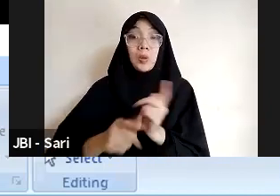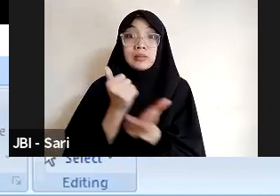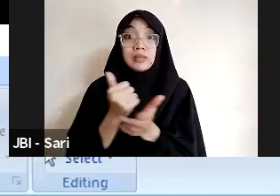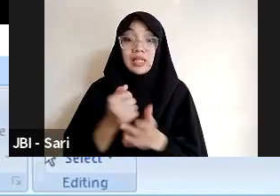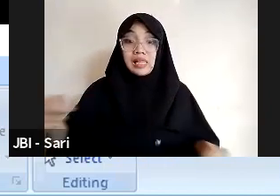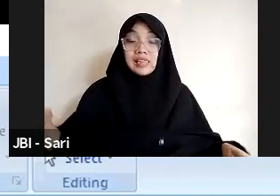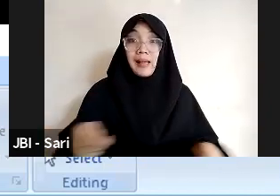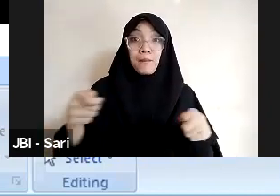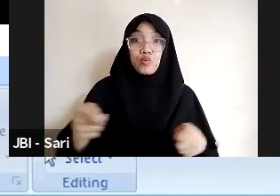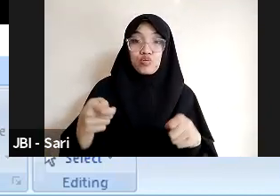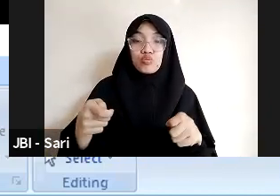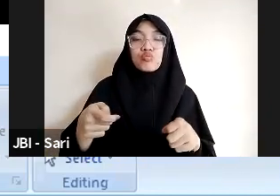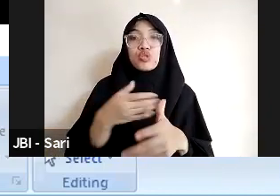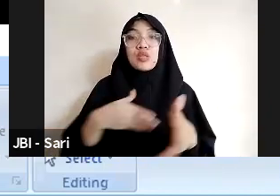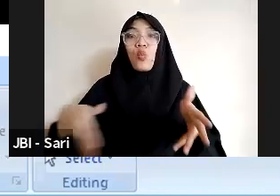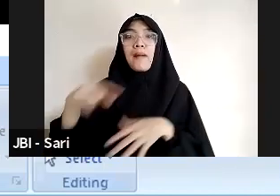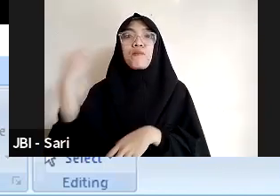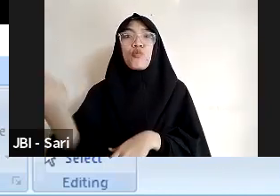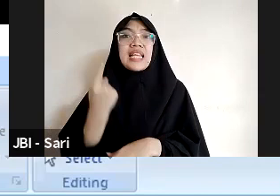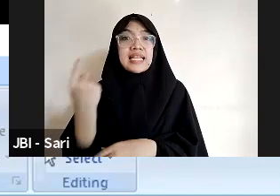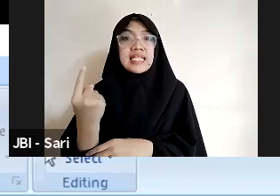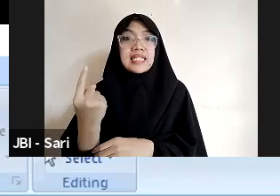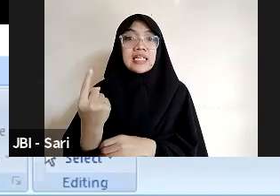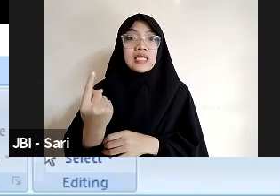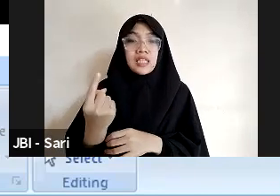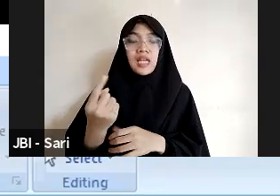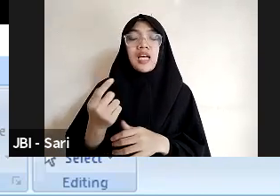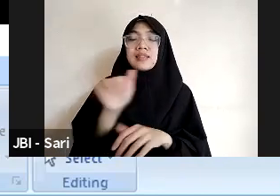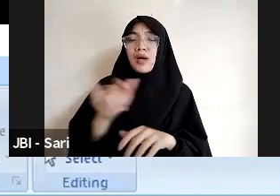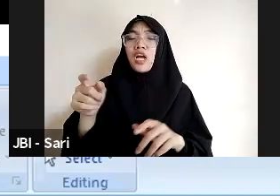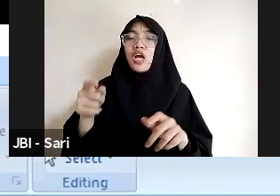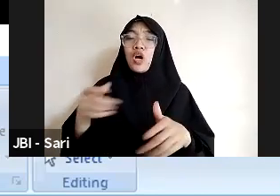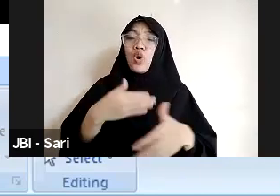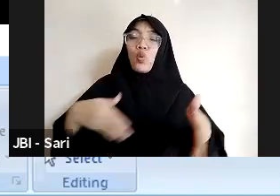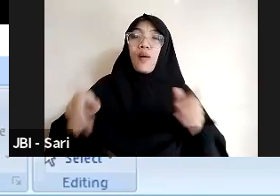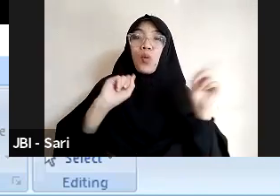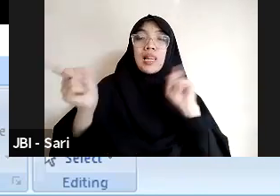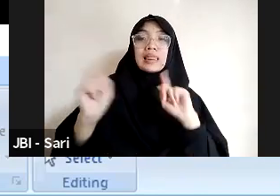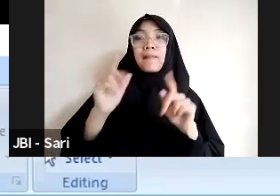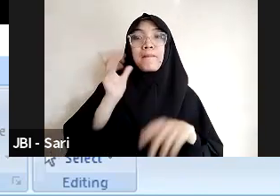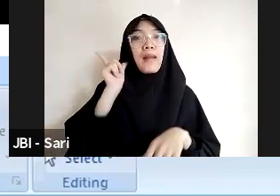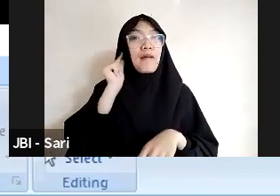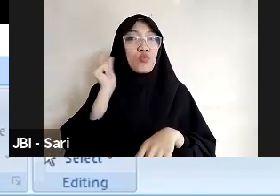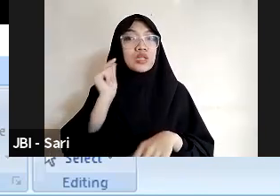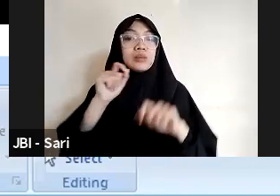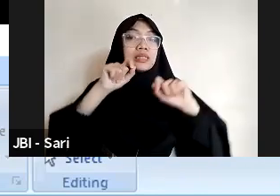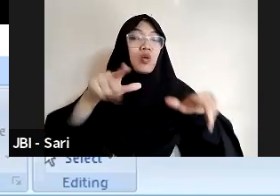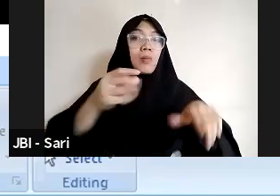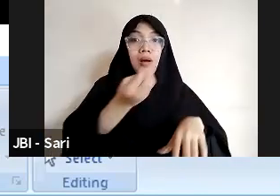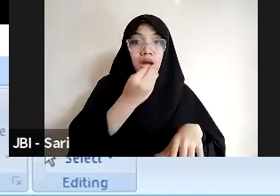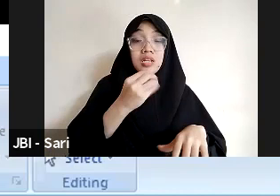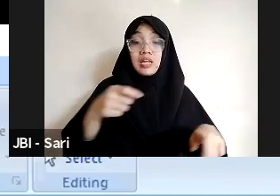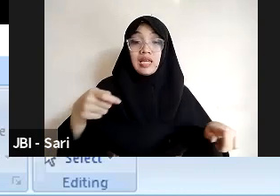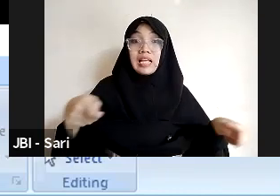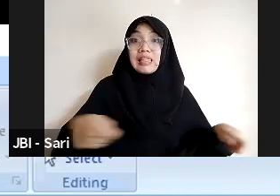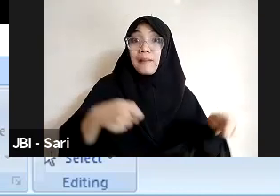ruang publik dan ruang politik perempuan untuk menjawab persoalan pangan. Dapur tidak hanya